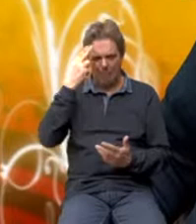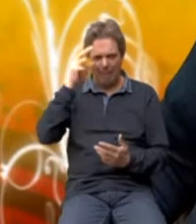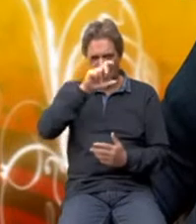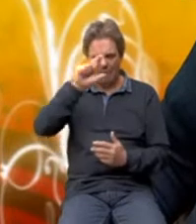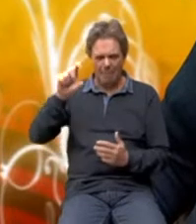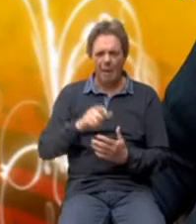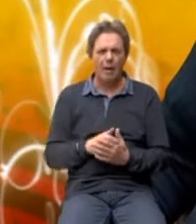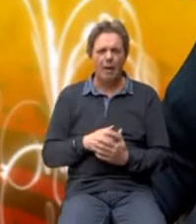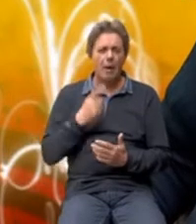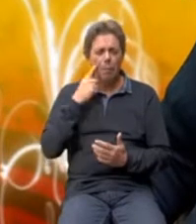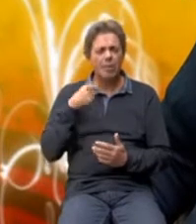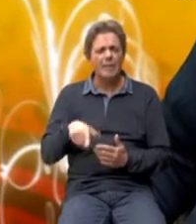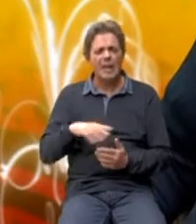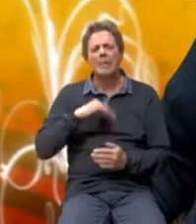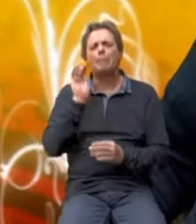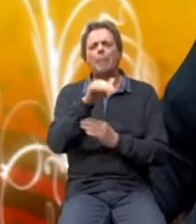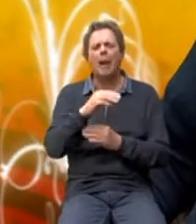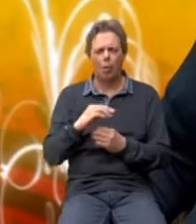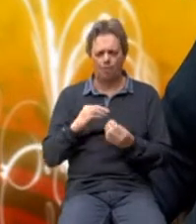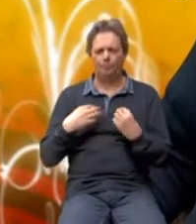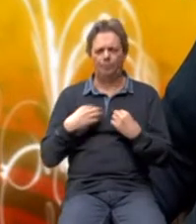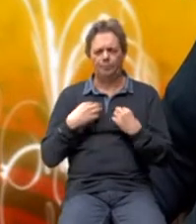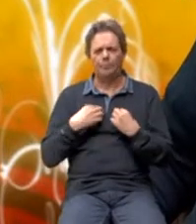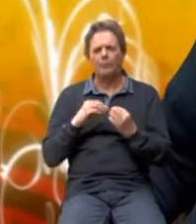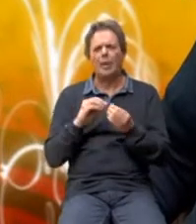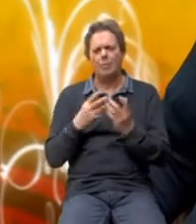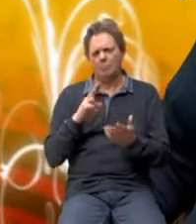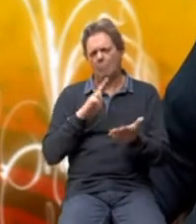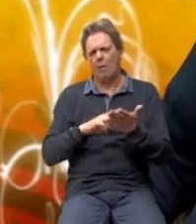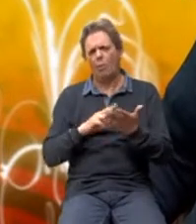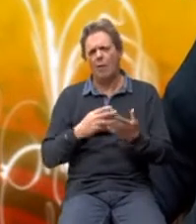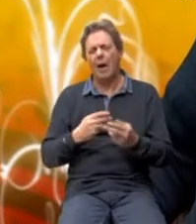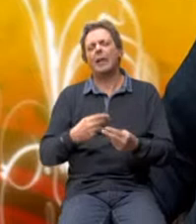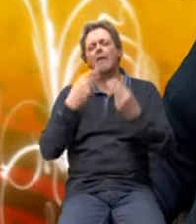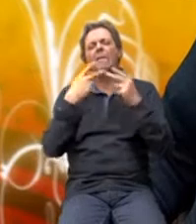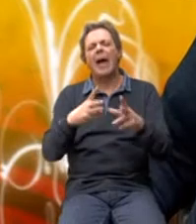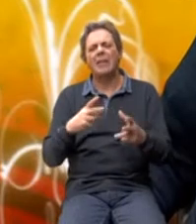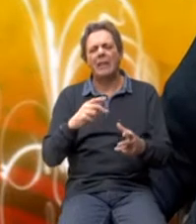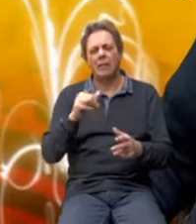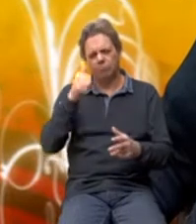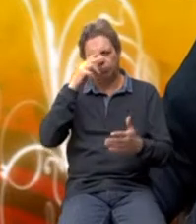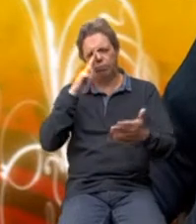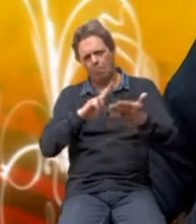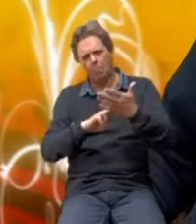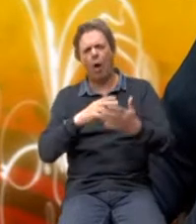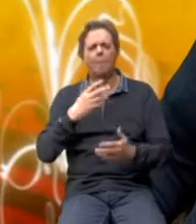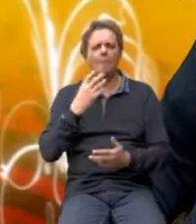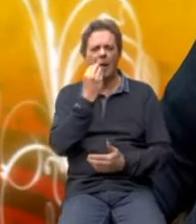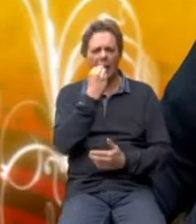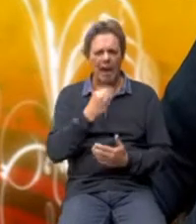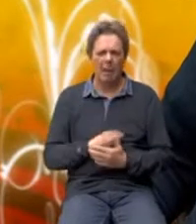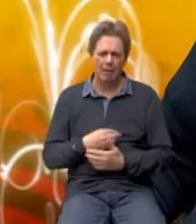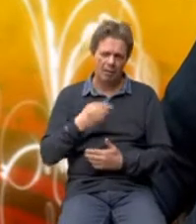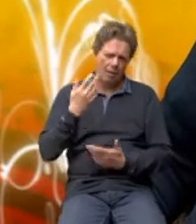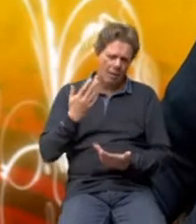pokušava se recimo danas preko robnih marki također taj identitet hrani vratiti. U međuvremenu nekih 40.